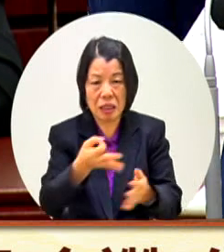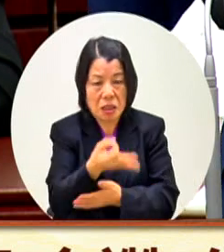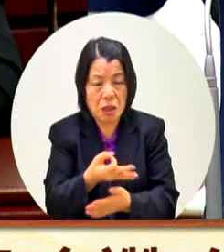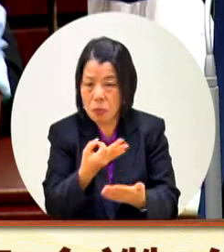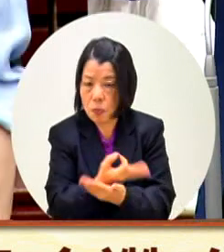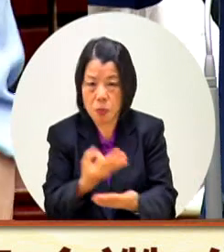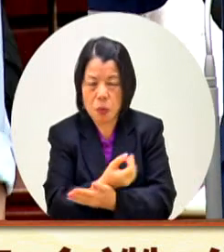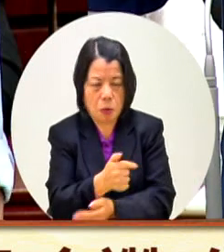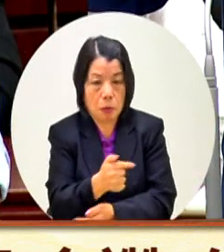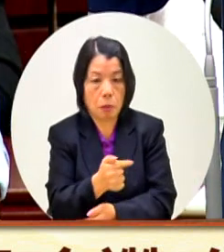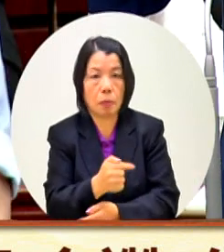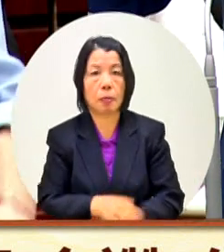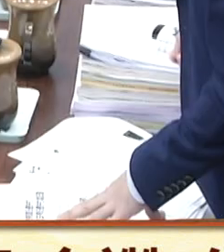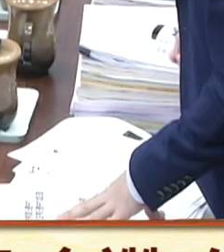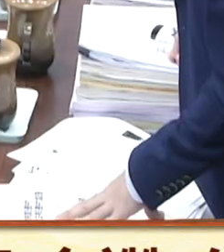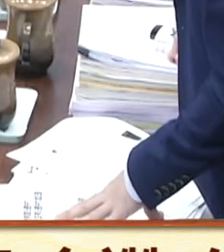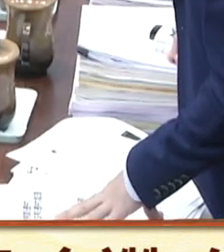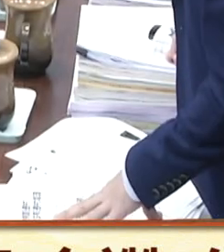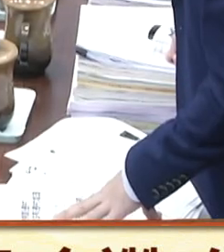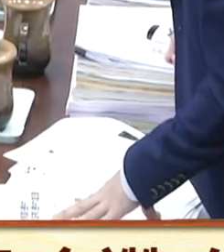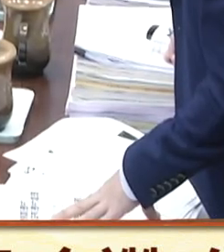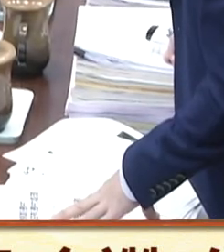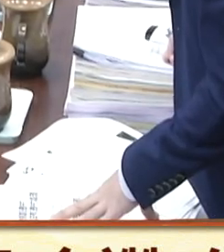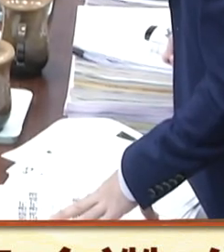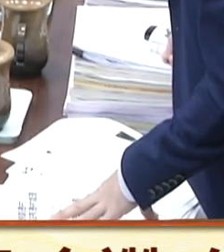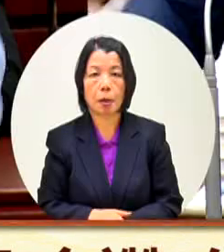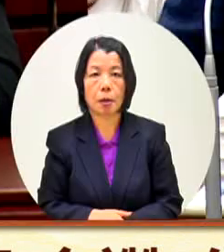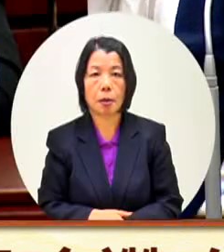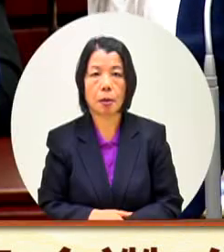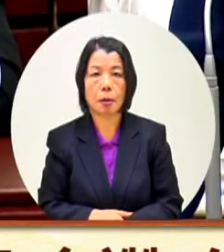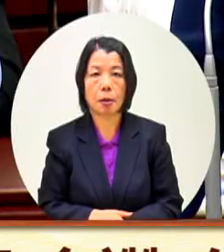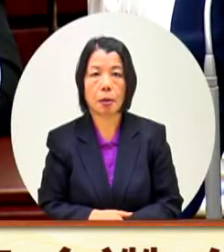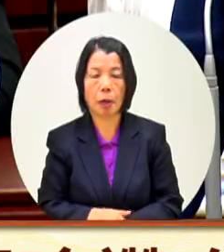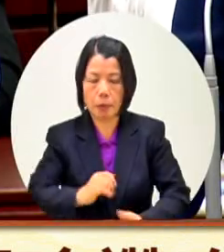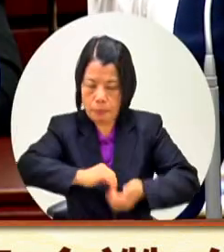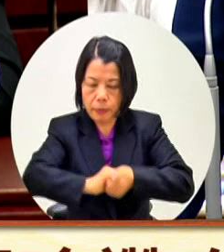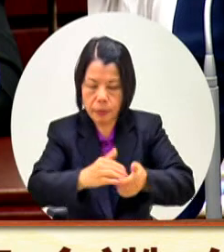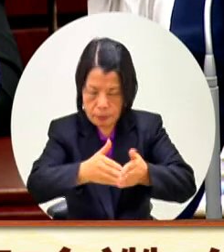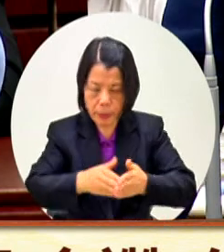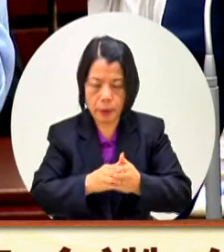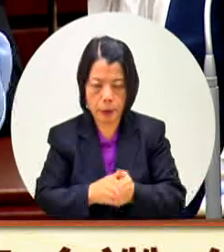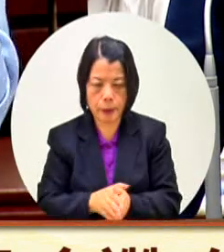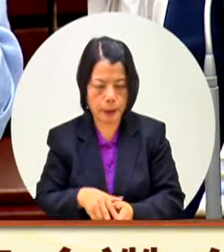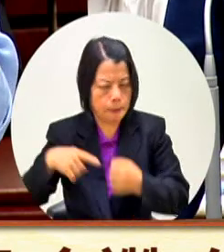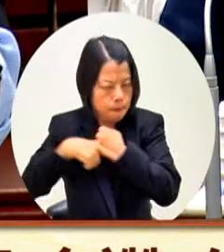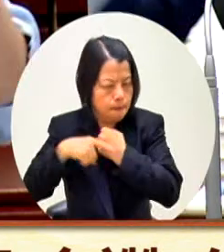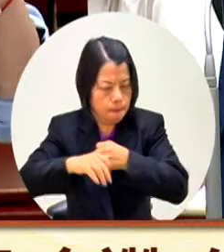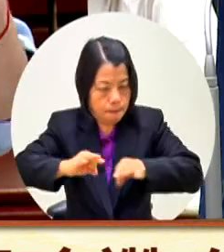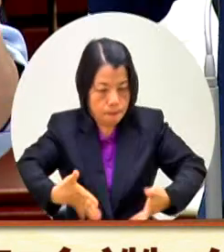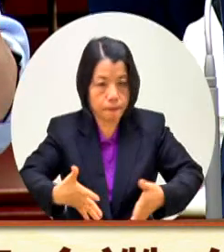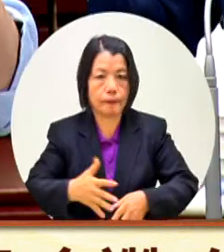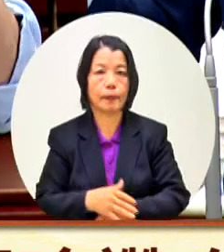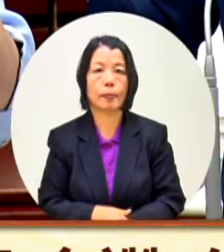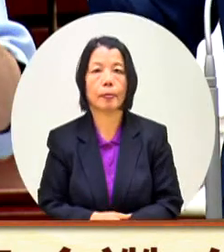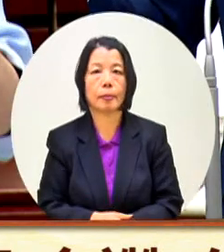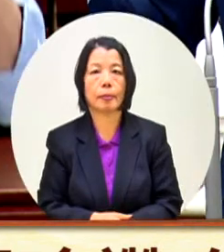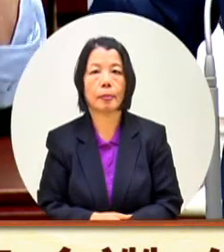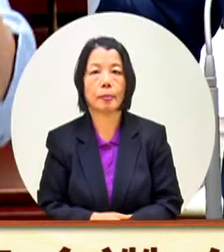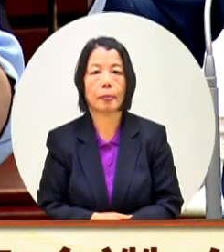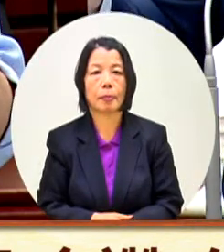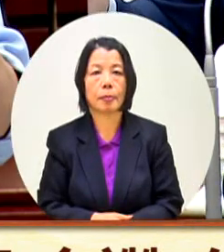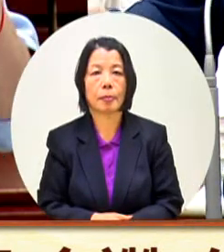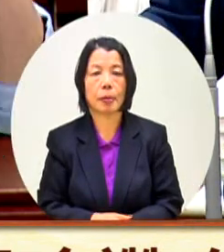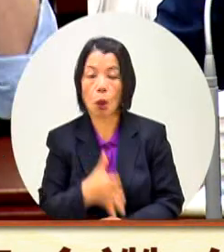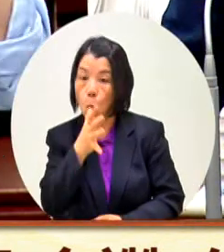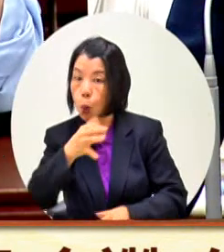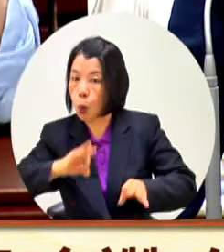来到高雄市议会，早起是陈志忠来质询市长，陈志忠阁先来摄录题目，甲要质询的问题打起哩面